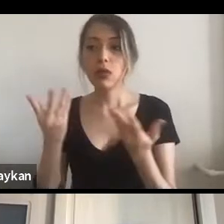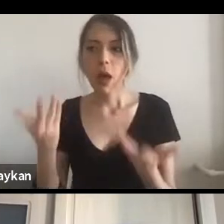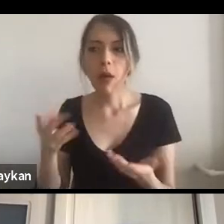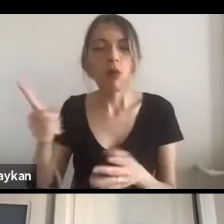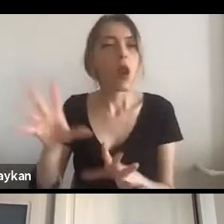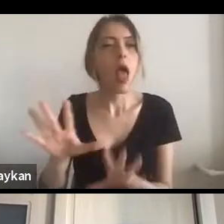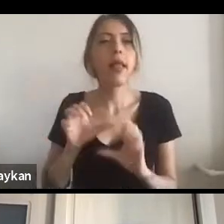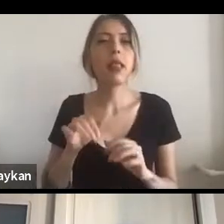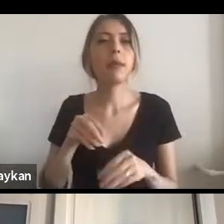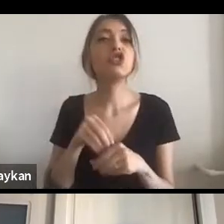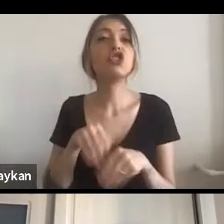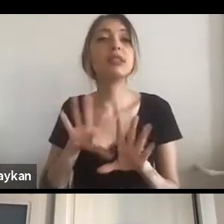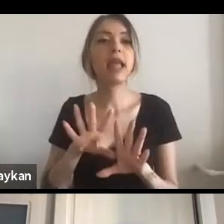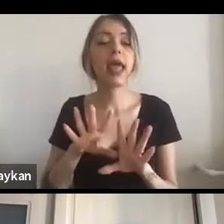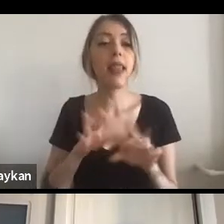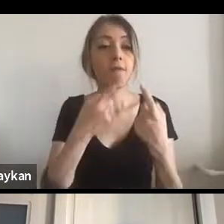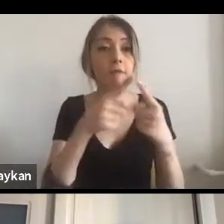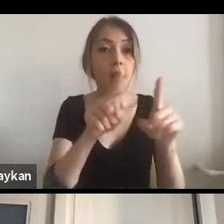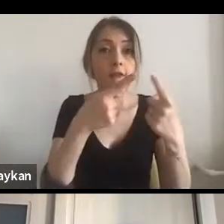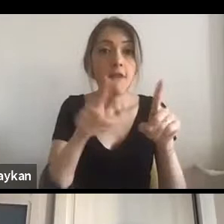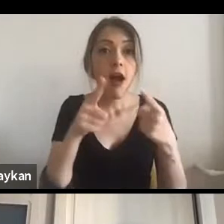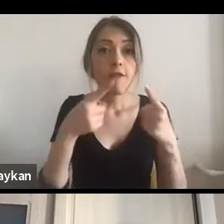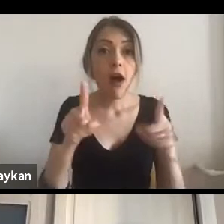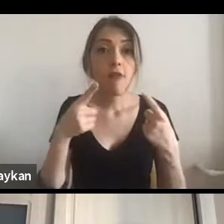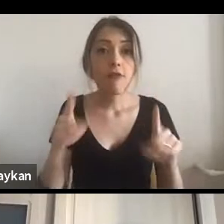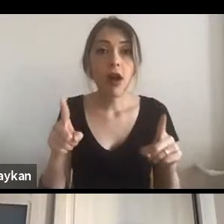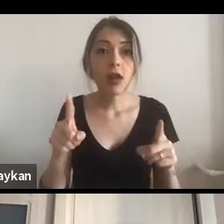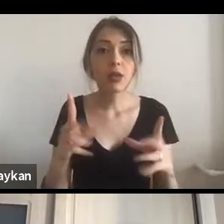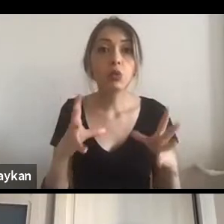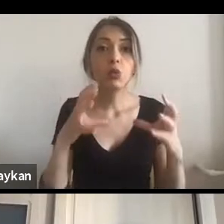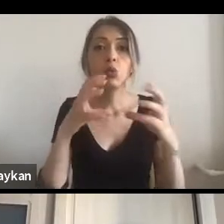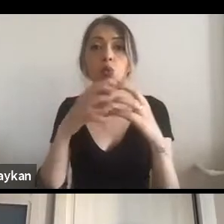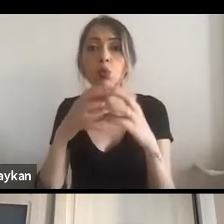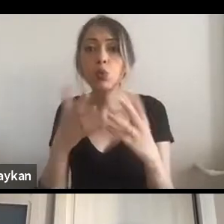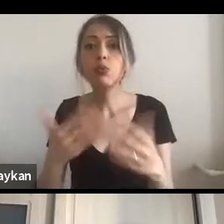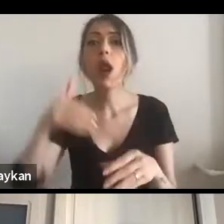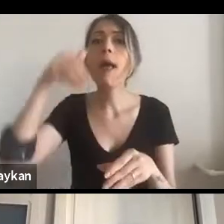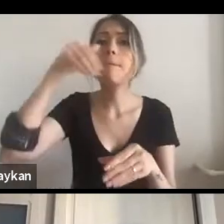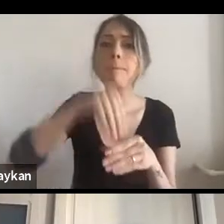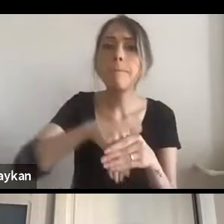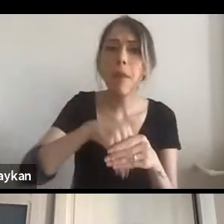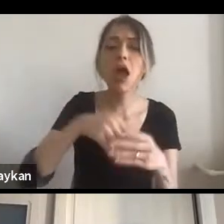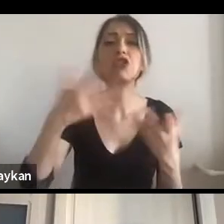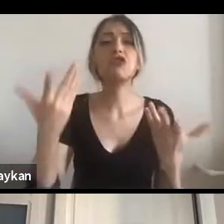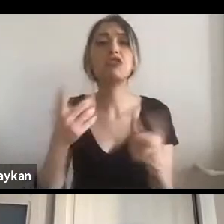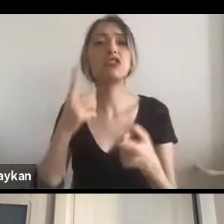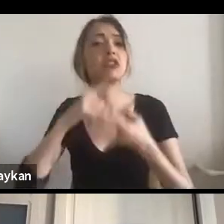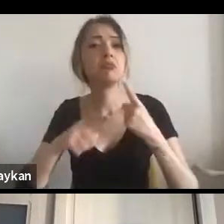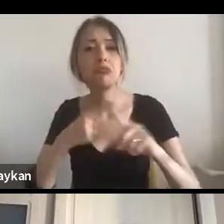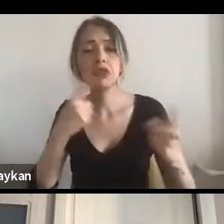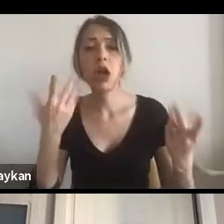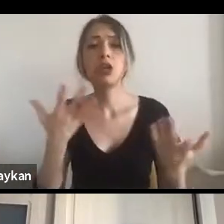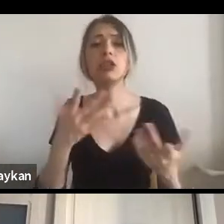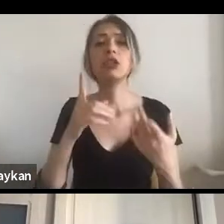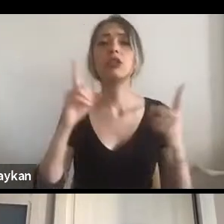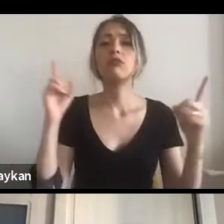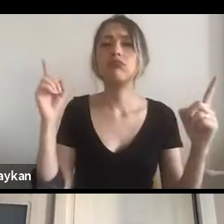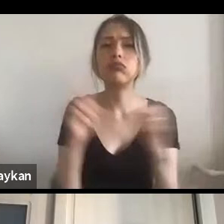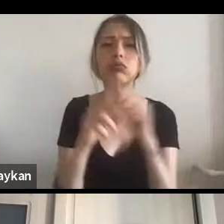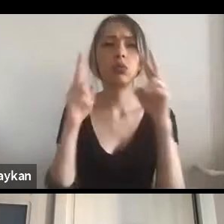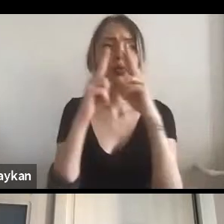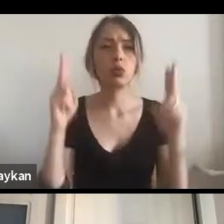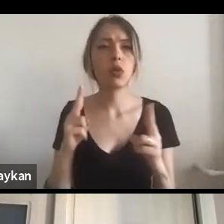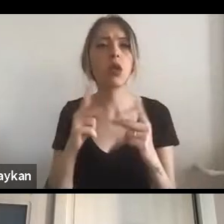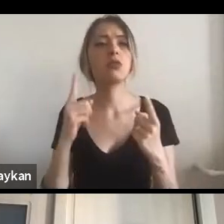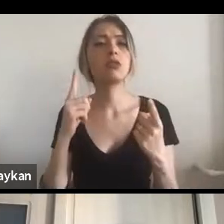zamanda diğer aktörlere de yönelik olarak yapıyorduk. Yani Türkiye'de meclis, bakanlar komitesi, siyasi organlar ve uluslararası